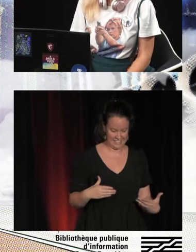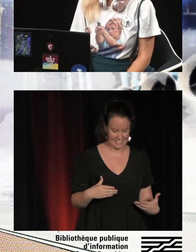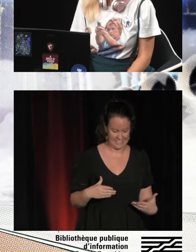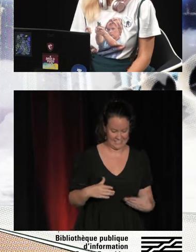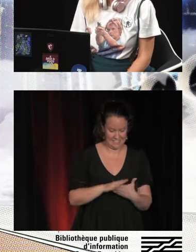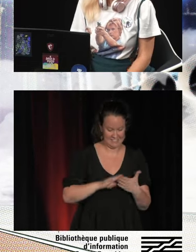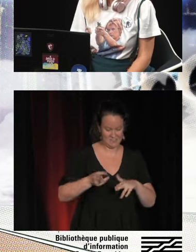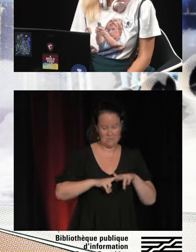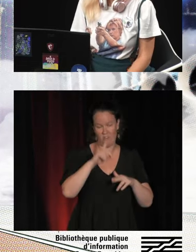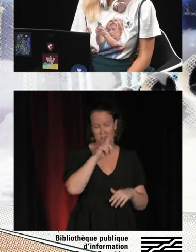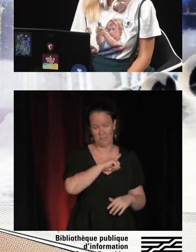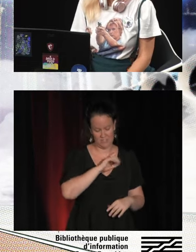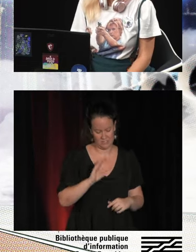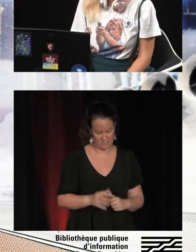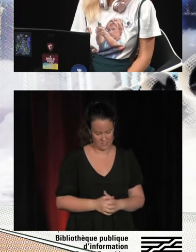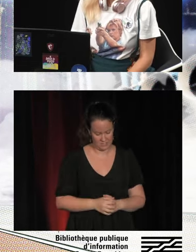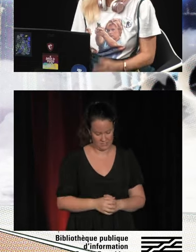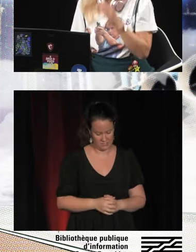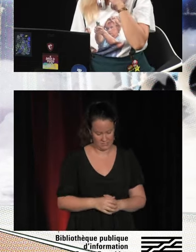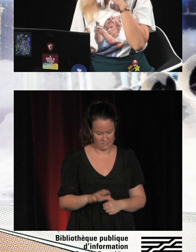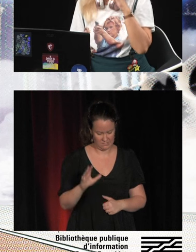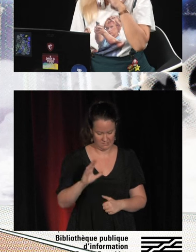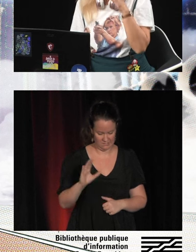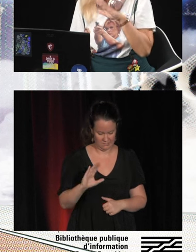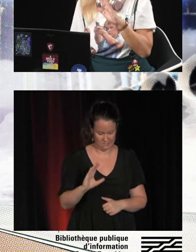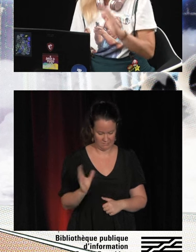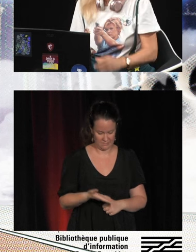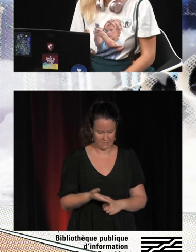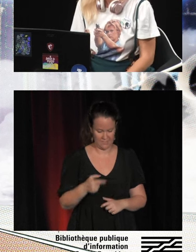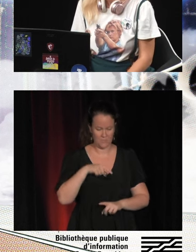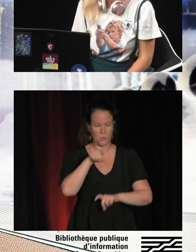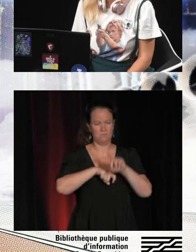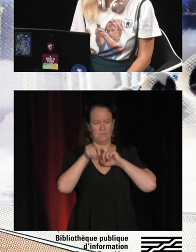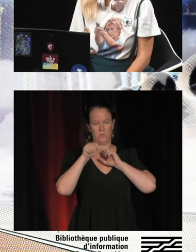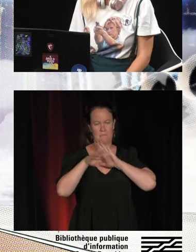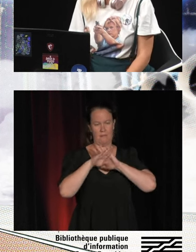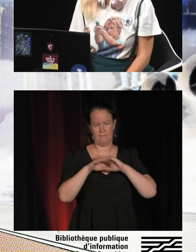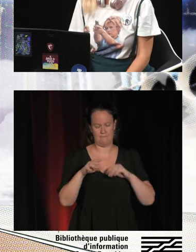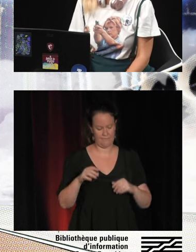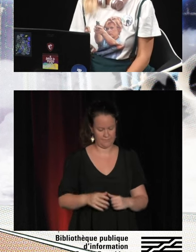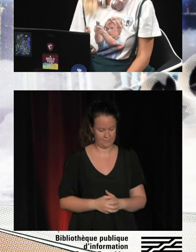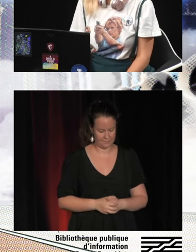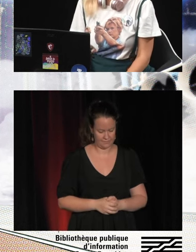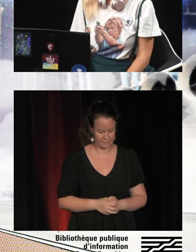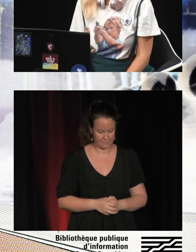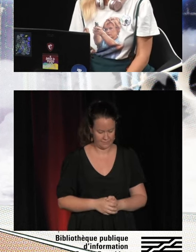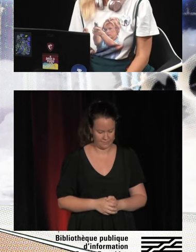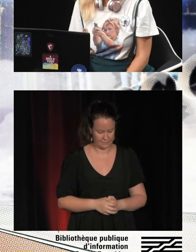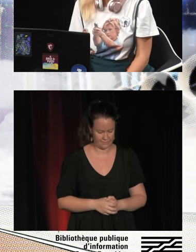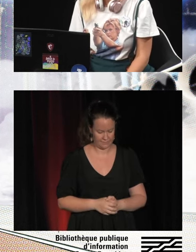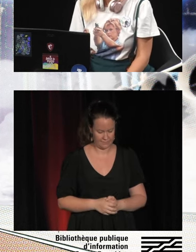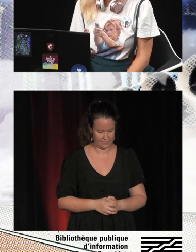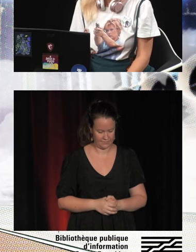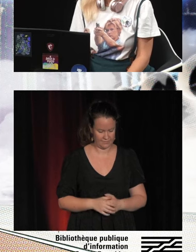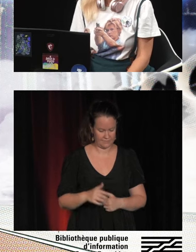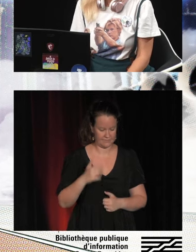On va prendre une mort exprès parce que je le sens pas du tout. Il faut que je reprenne toute mon énergie au début. Mais donc là, la consigne, c'est il faut passer à gauche. Si